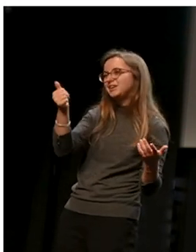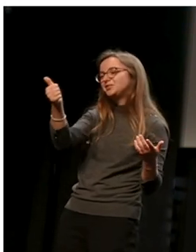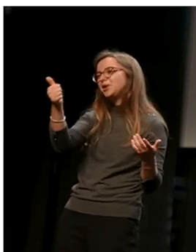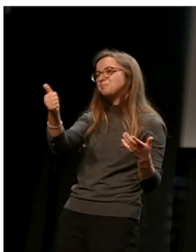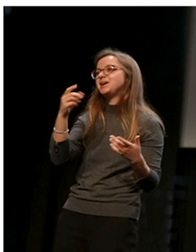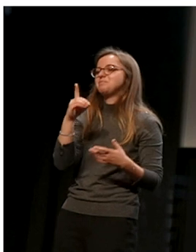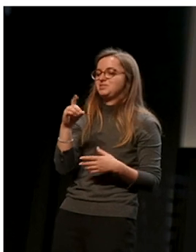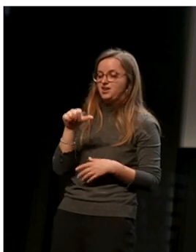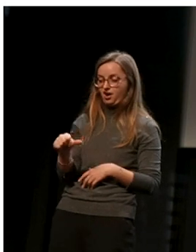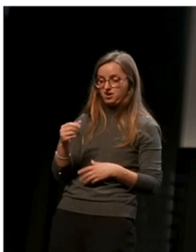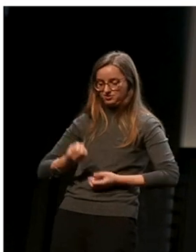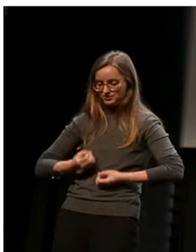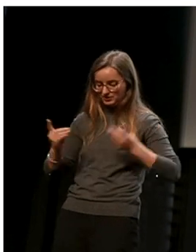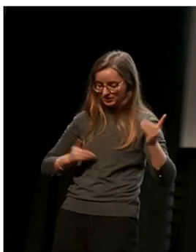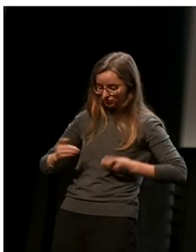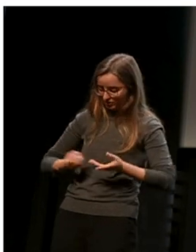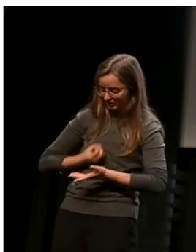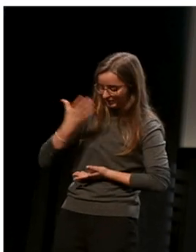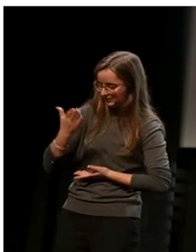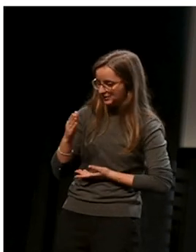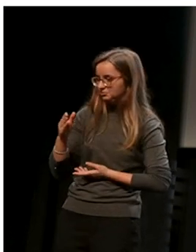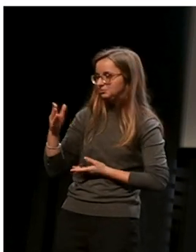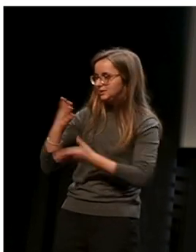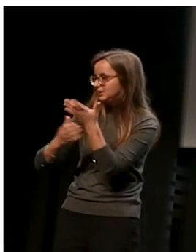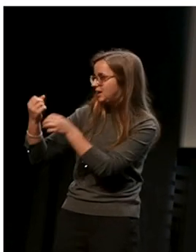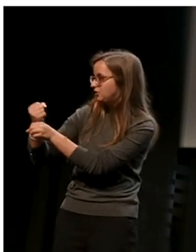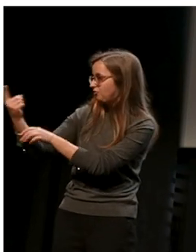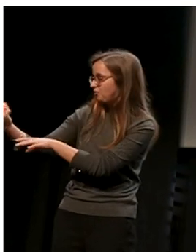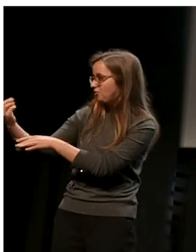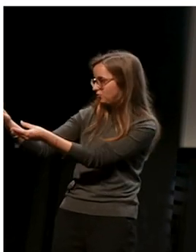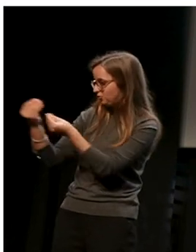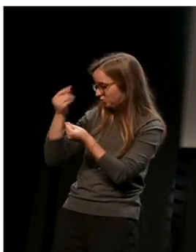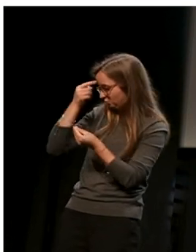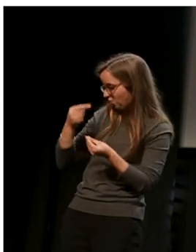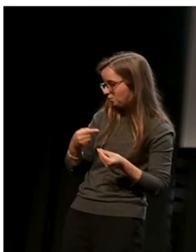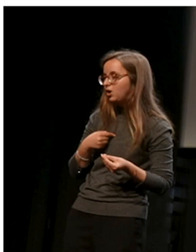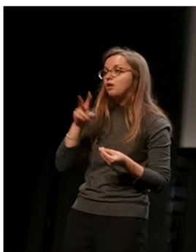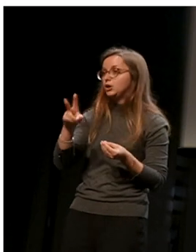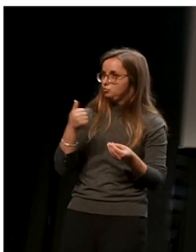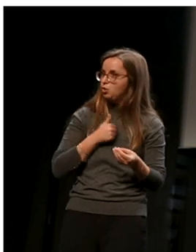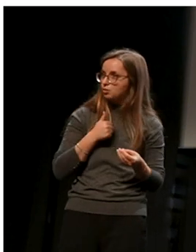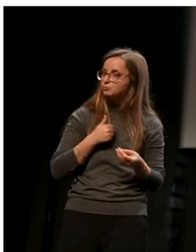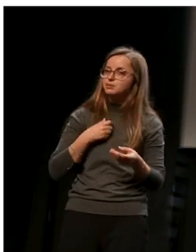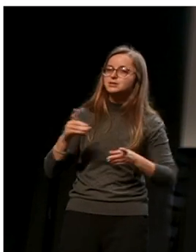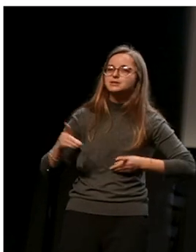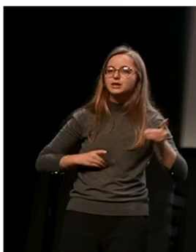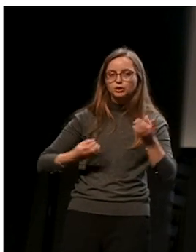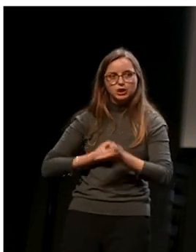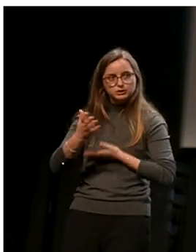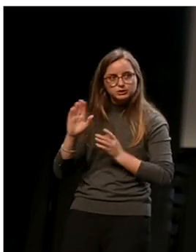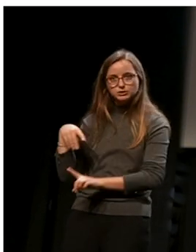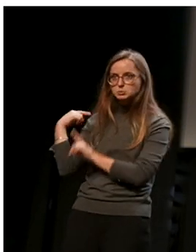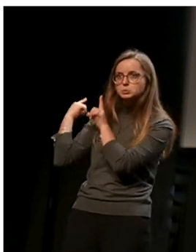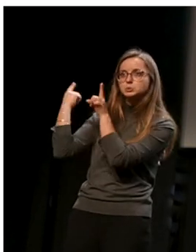et cette créativité, je veux la récupérer pour mon compte. Moi, j'ai fait de la DA pendant longtemps. Aujourd'hui, j'en fais